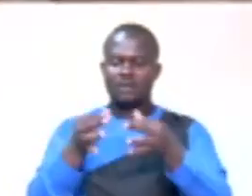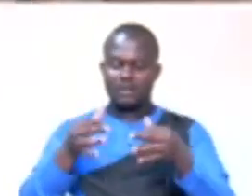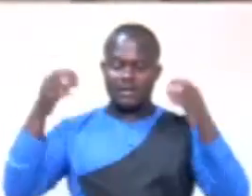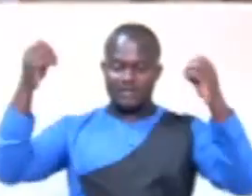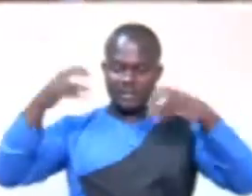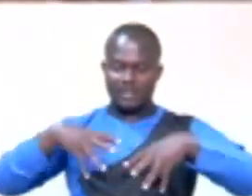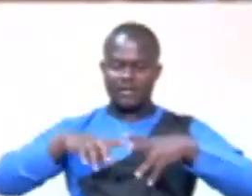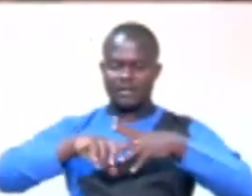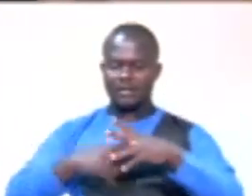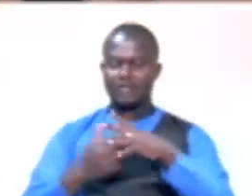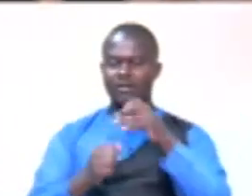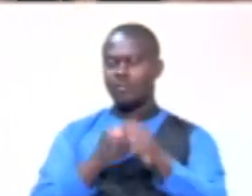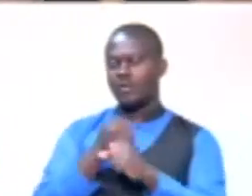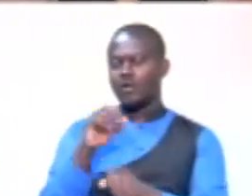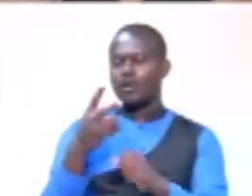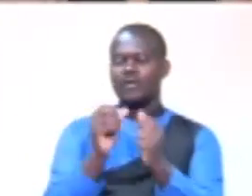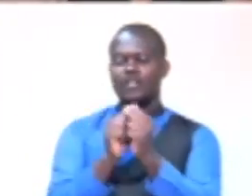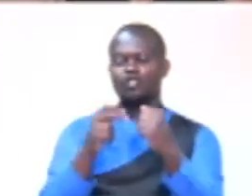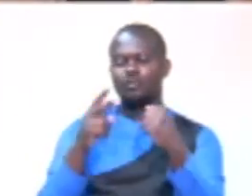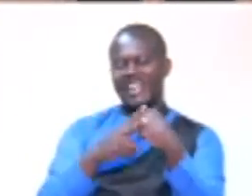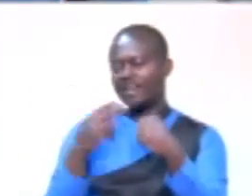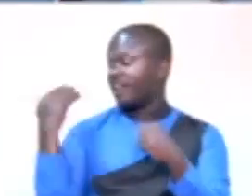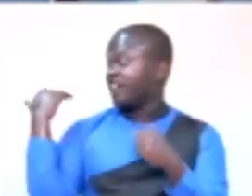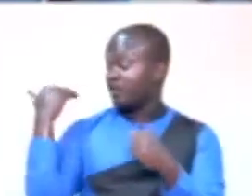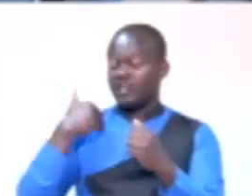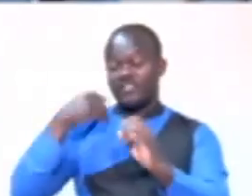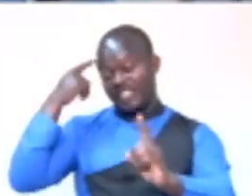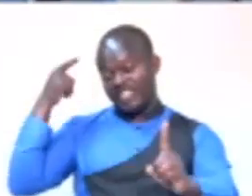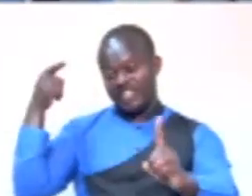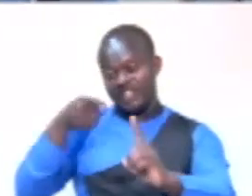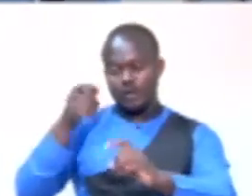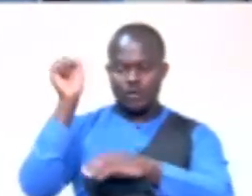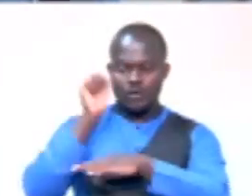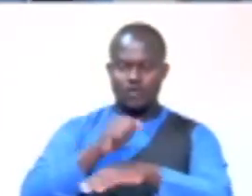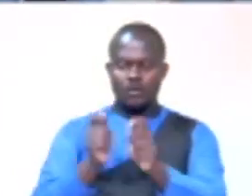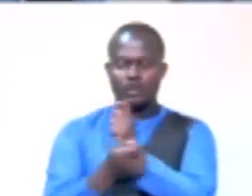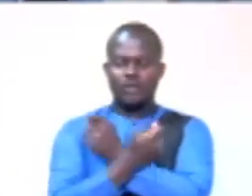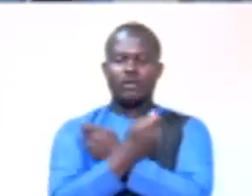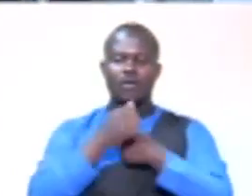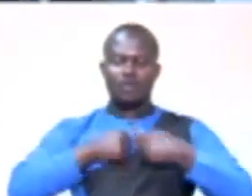Kigali ryatangijwe mu mwaka 2017 rifite intego yo kurushaho kugira u Rwanda